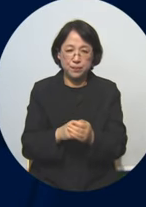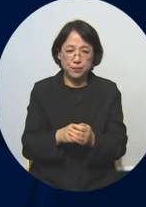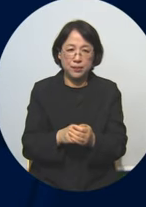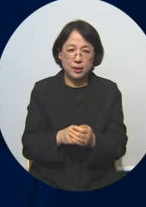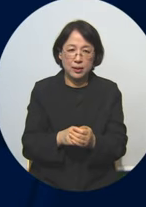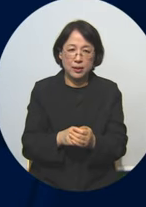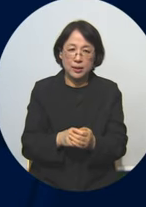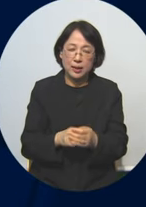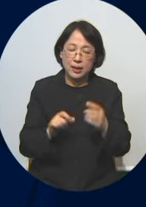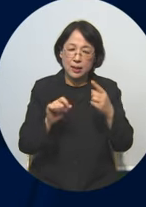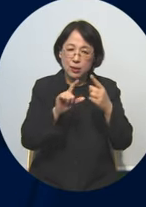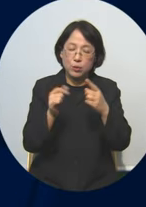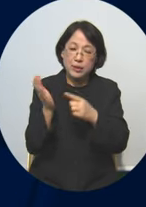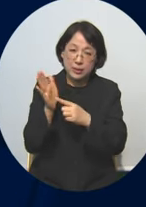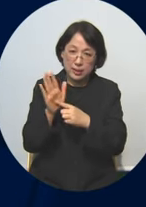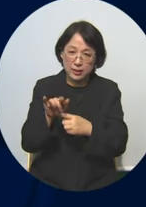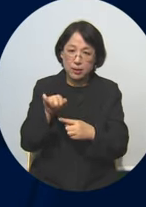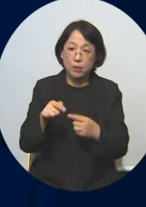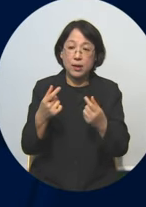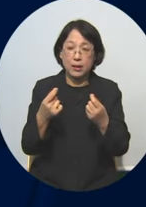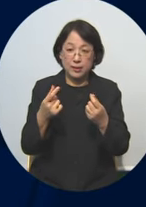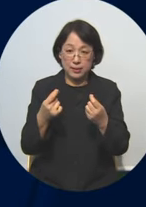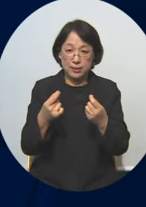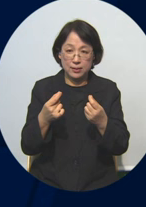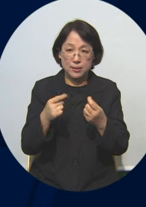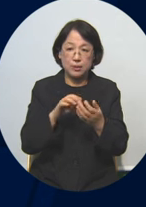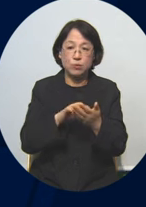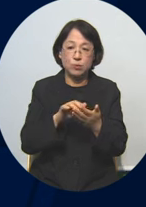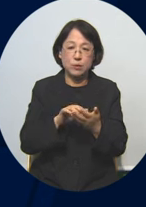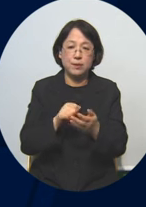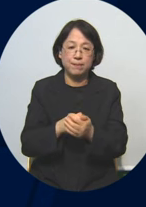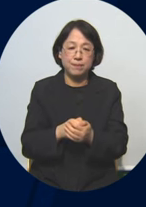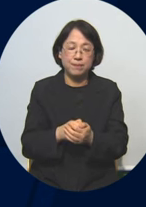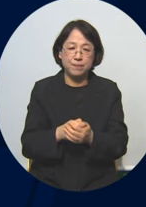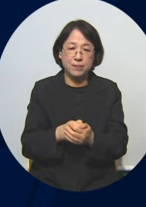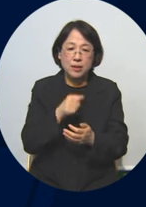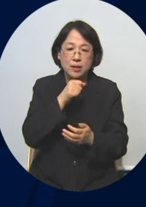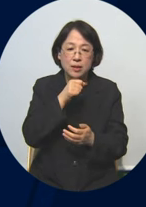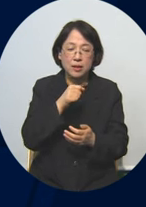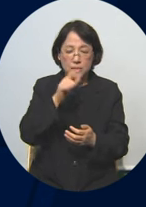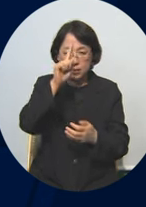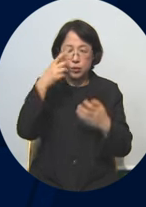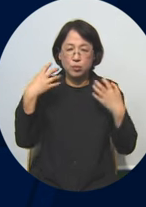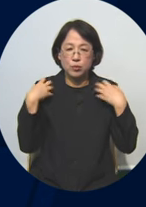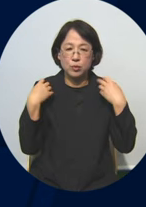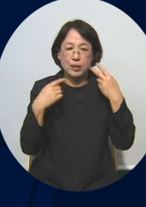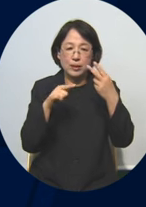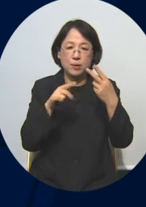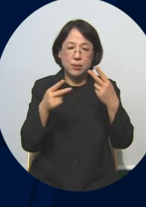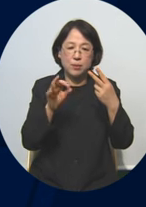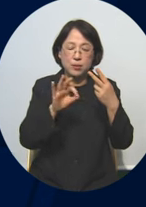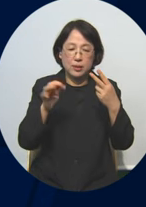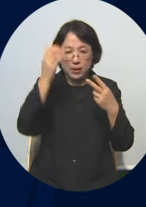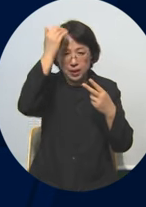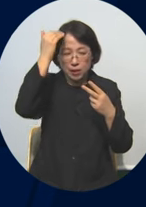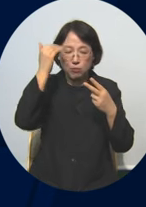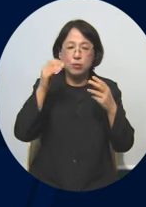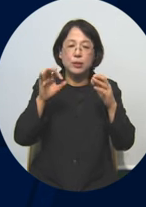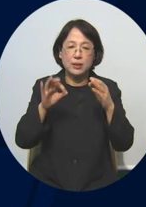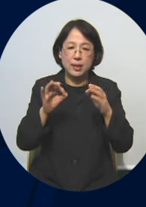전망치는 지난 1월 제시한 전망치와 같은 수치입니다. 특히 정부 2.2%와 한국은행